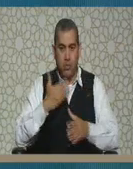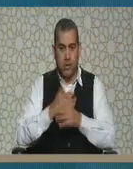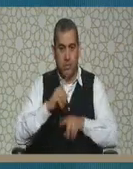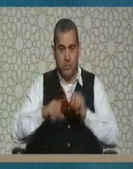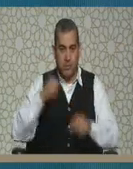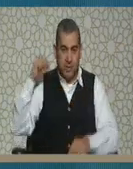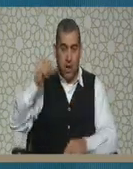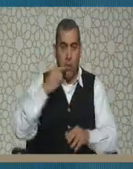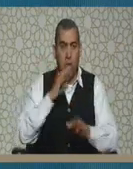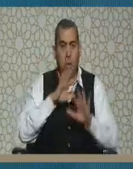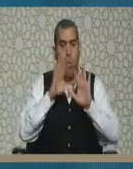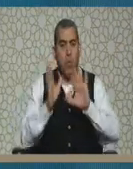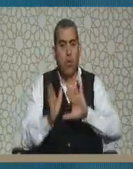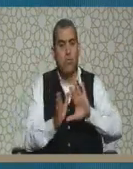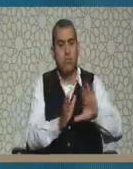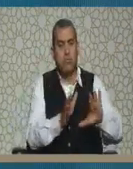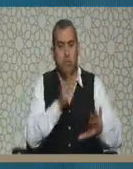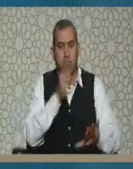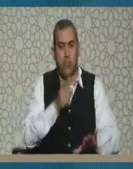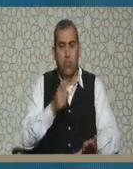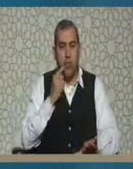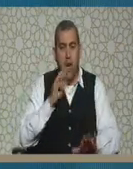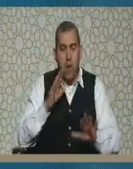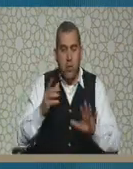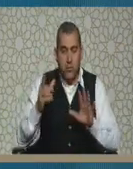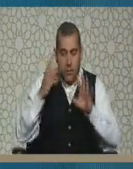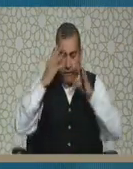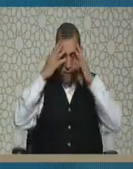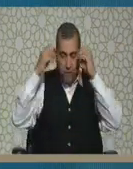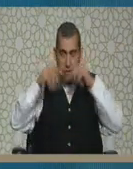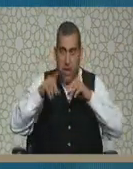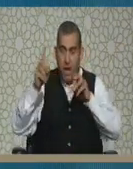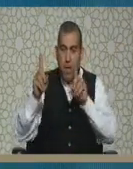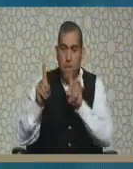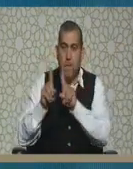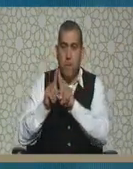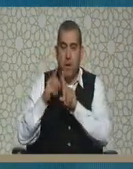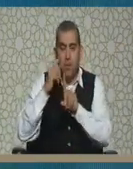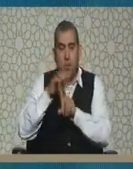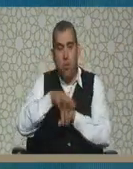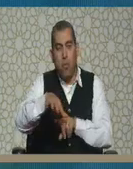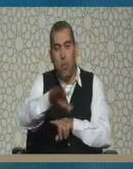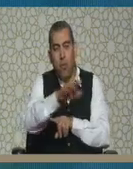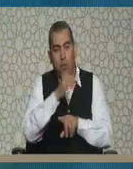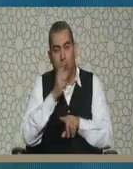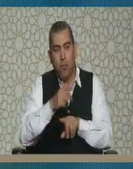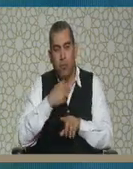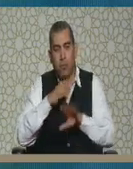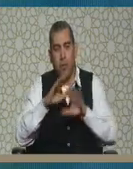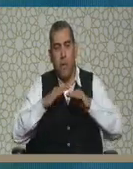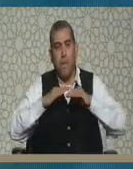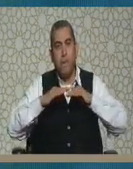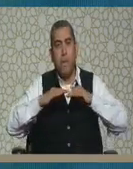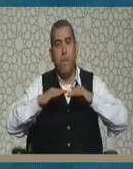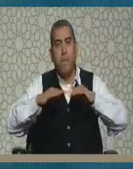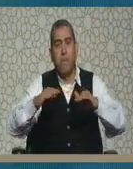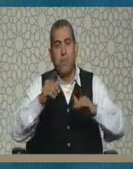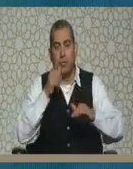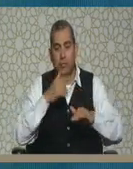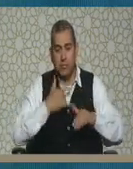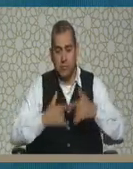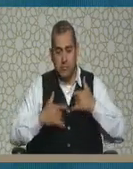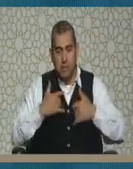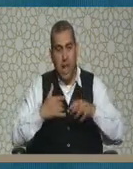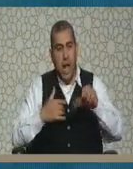نفسه لا هو غارق في فضل الله فخارج في فضل الله فهو ساكن لا يحس بانه